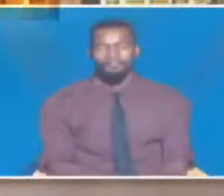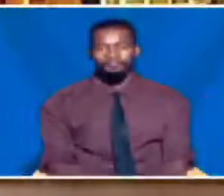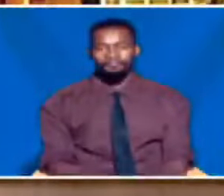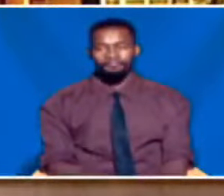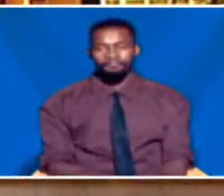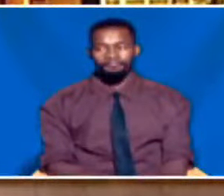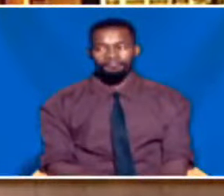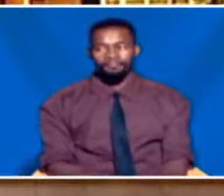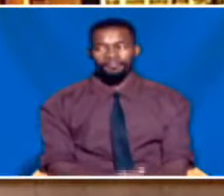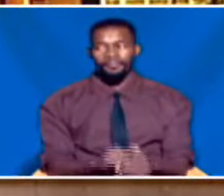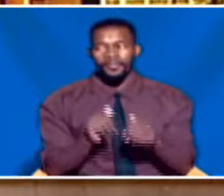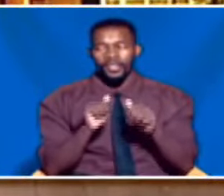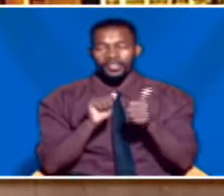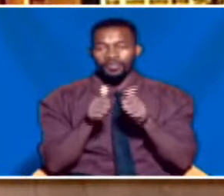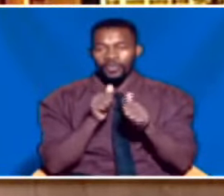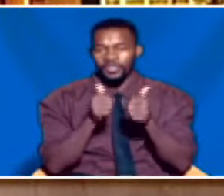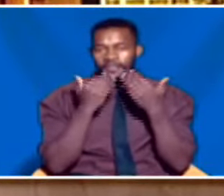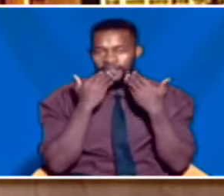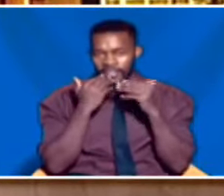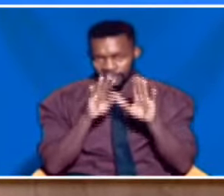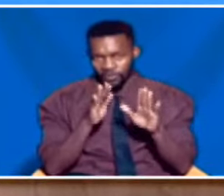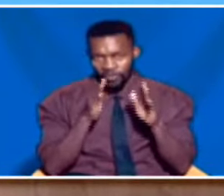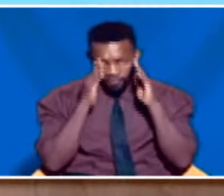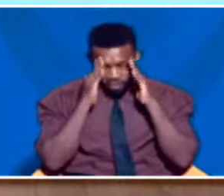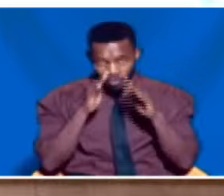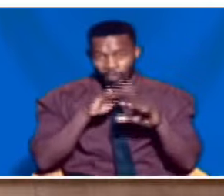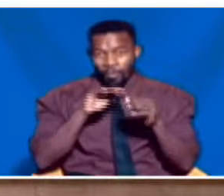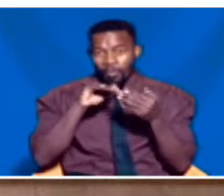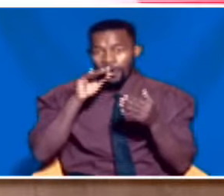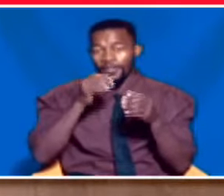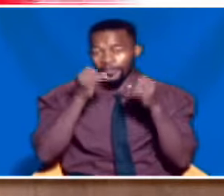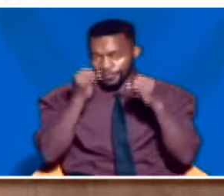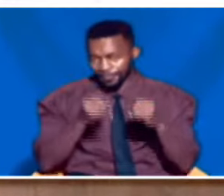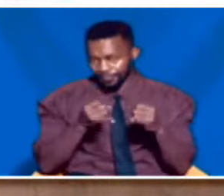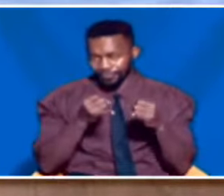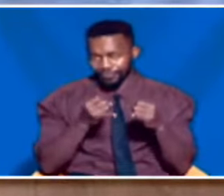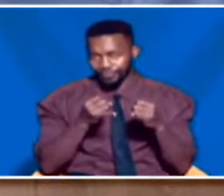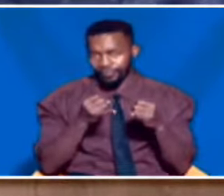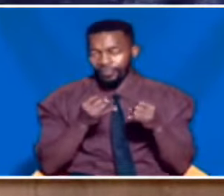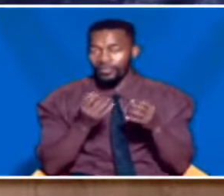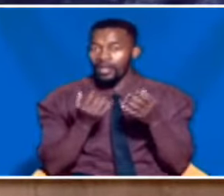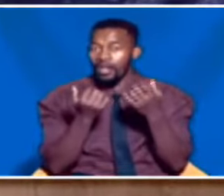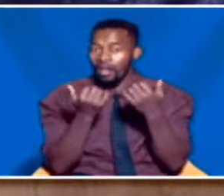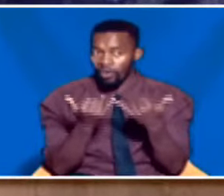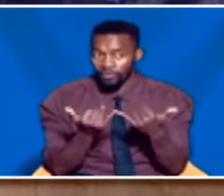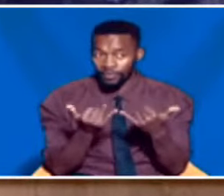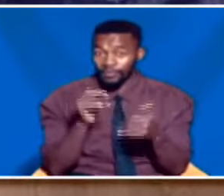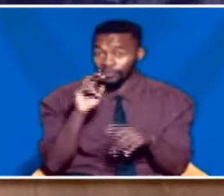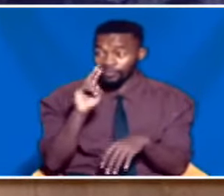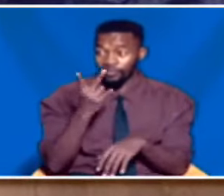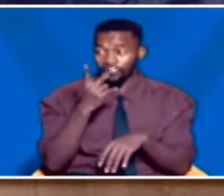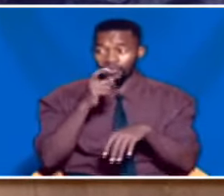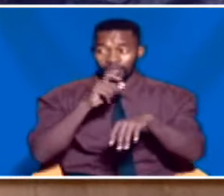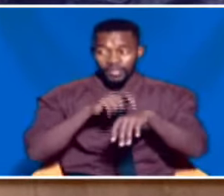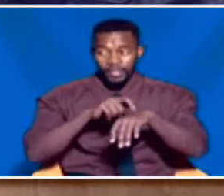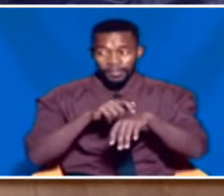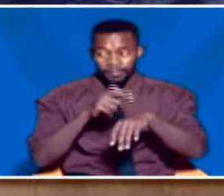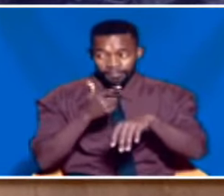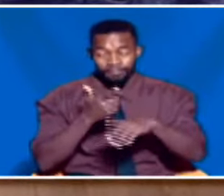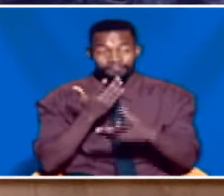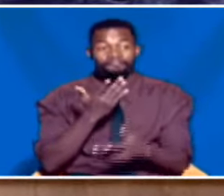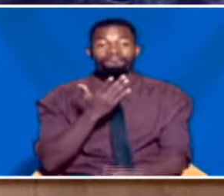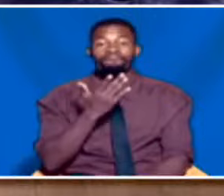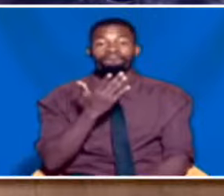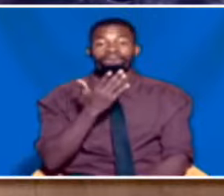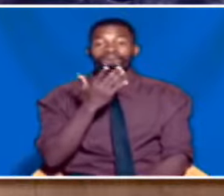Naam, kutoka viwanjani tuangazie taarifa zaidi, ambapo kwa mara ya pili naibu rais Rigathi Gachagua amerejea nyumbani kwake